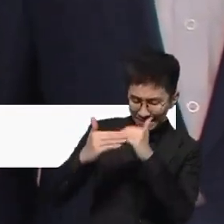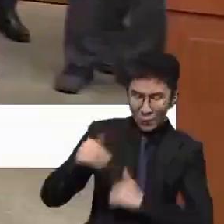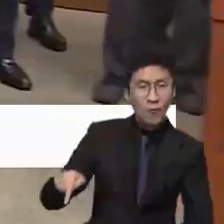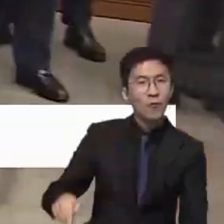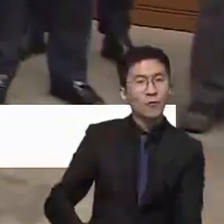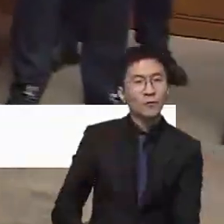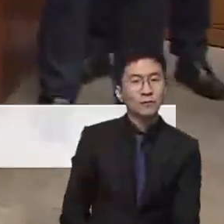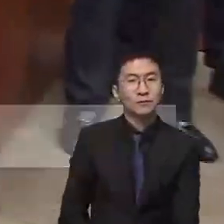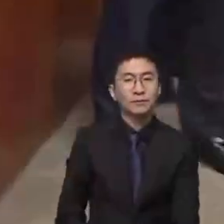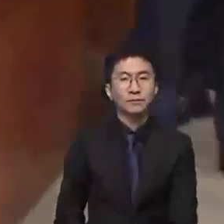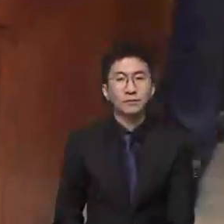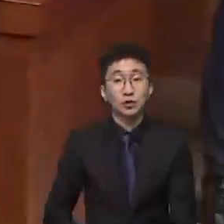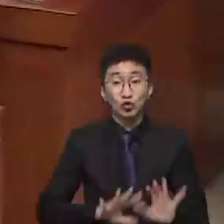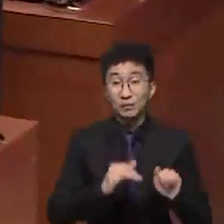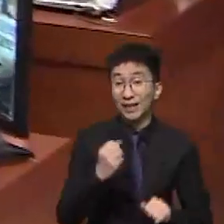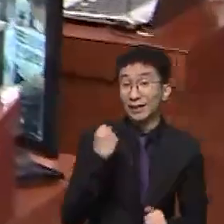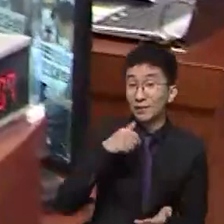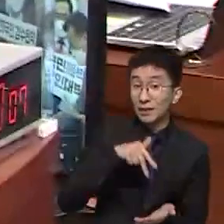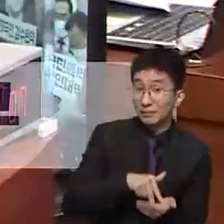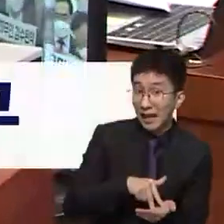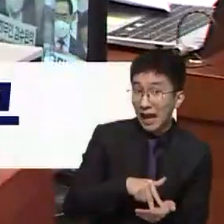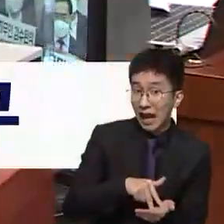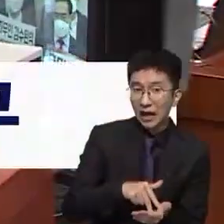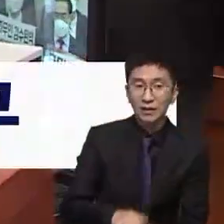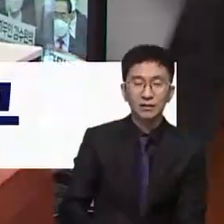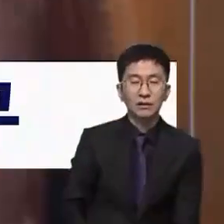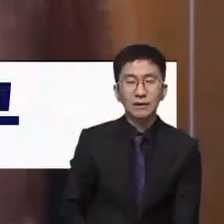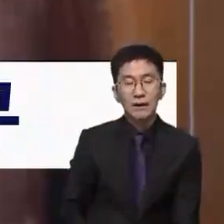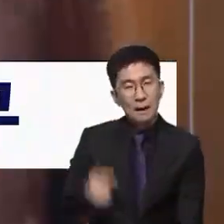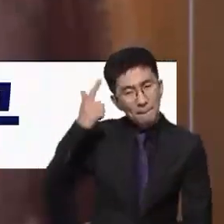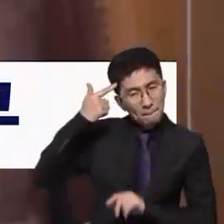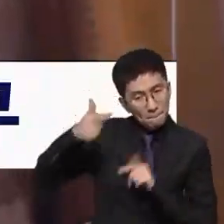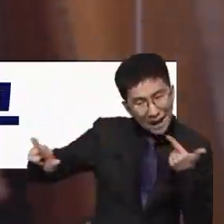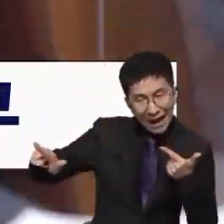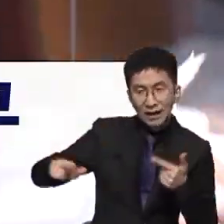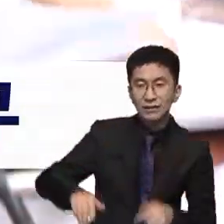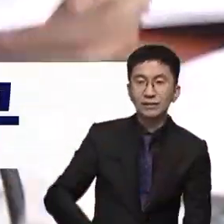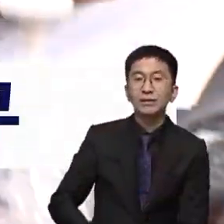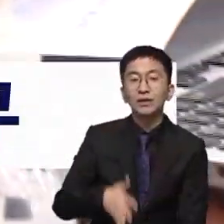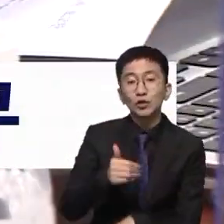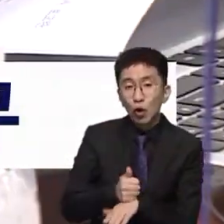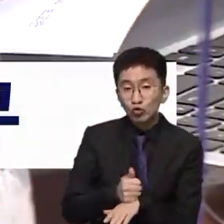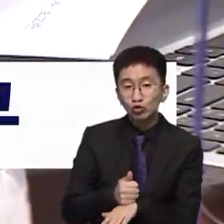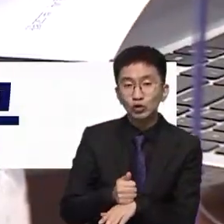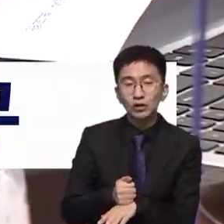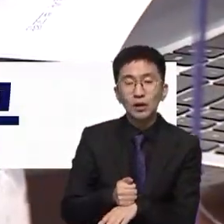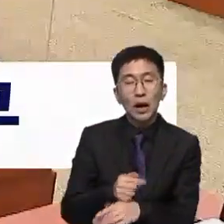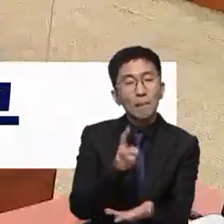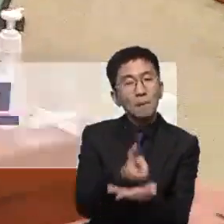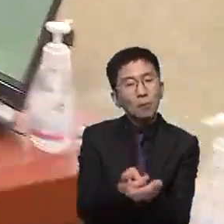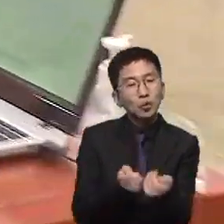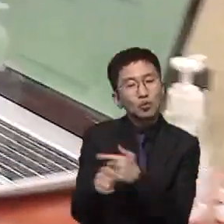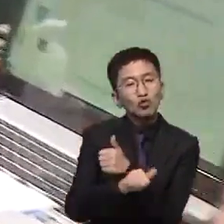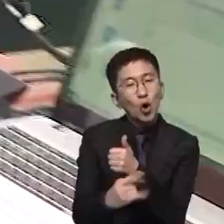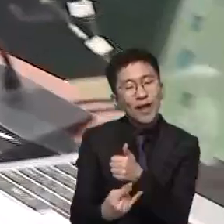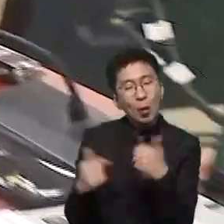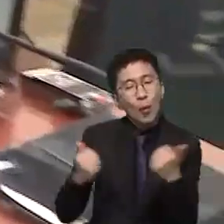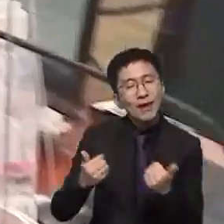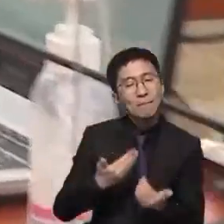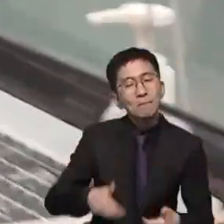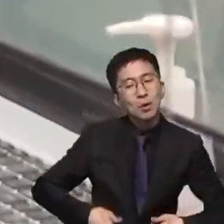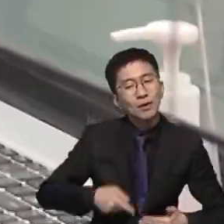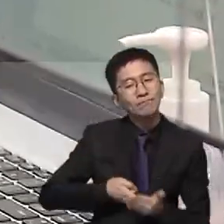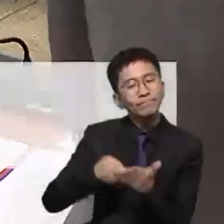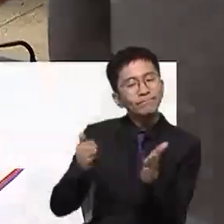법안이었습니다. 국민의힘이 전체 회의 직행에 이의를 제기하며 안건조정위원회 소집을 요구했고 이후 여야